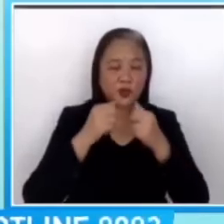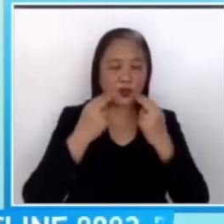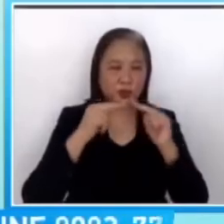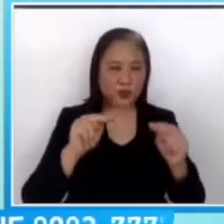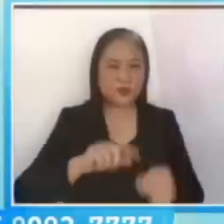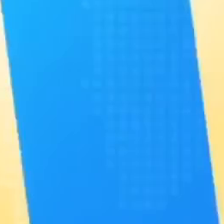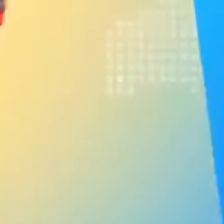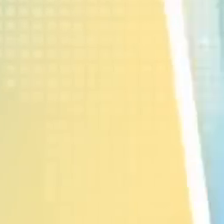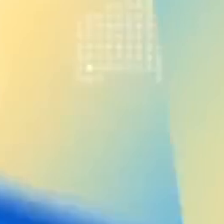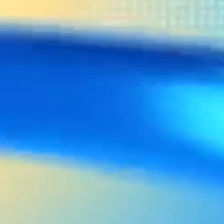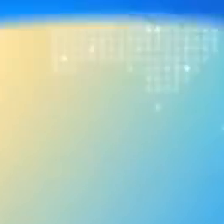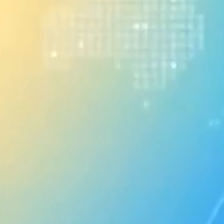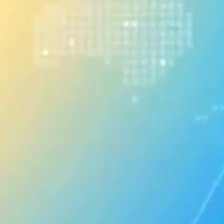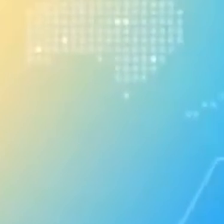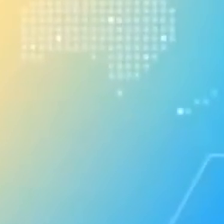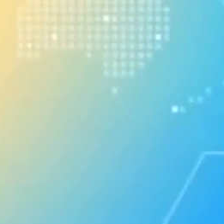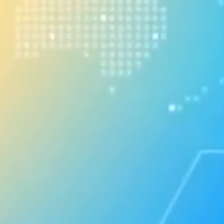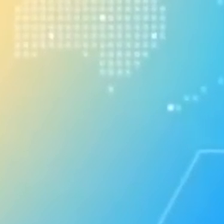Omali. Mariz?